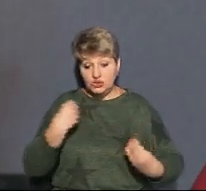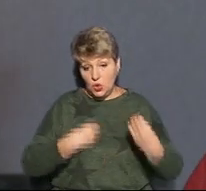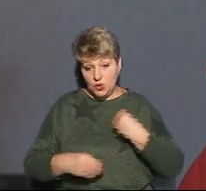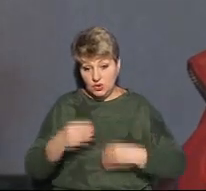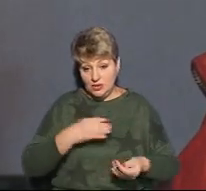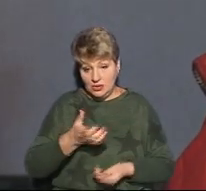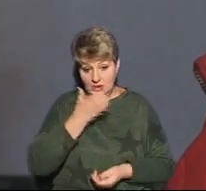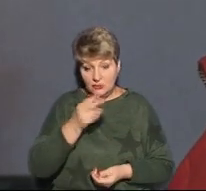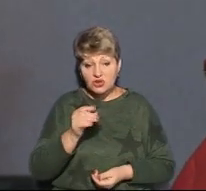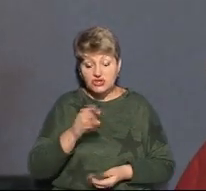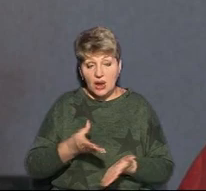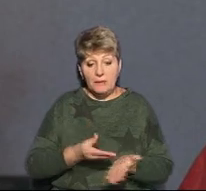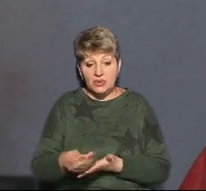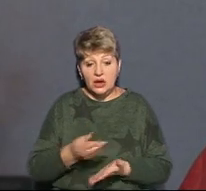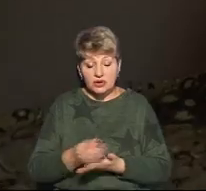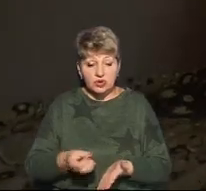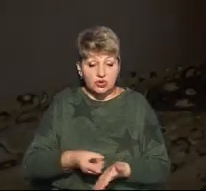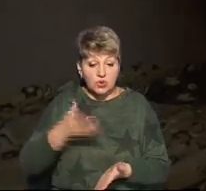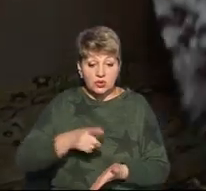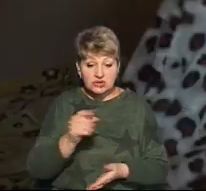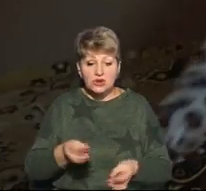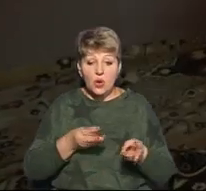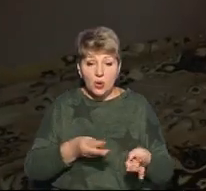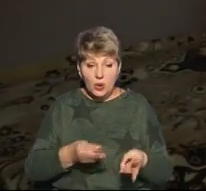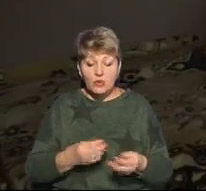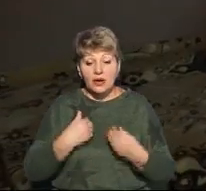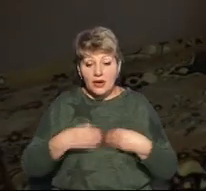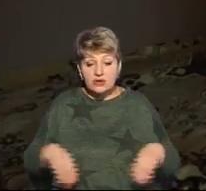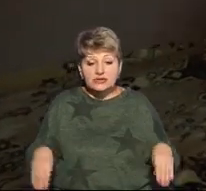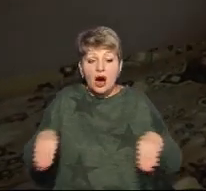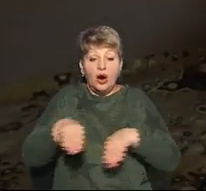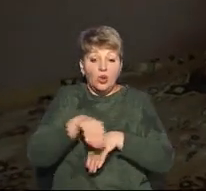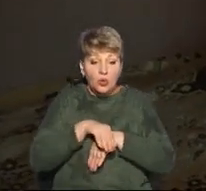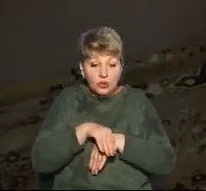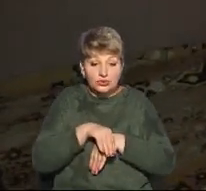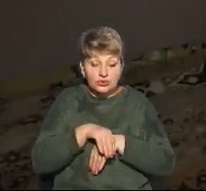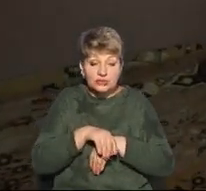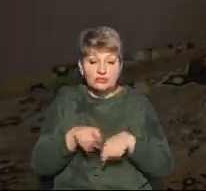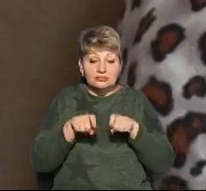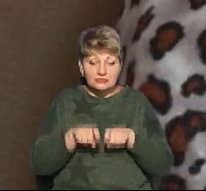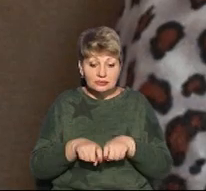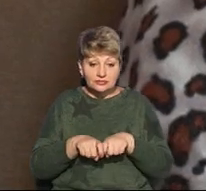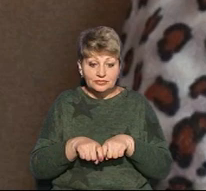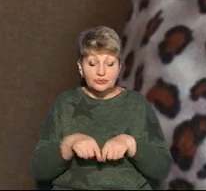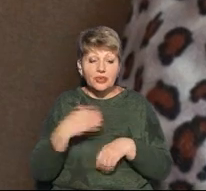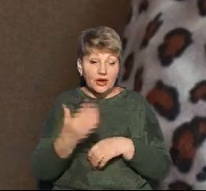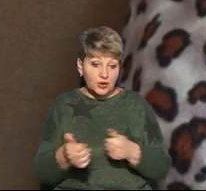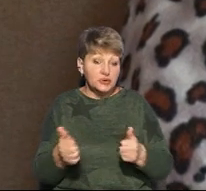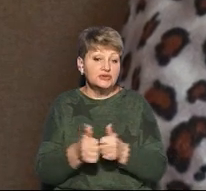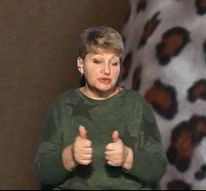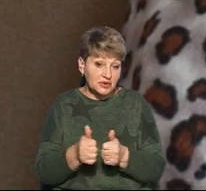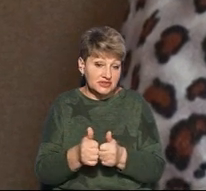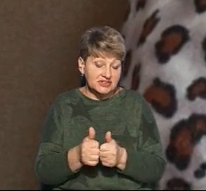одягатися будемо, чим платити так дорого за опалення. От закутаюсь, ноги сюди і так усижу. Її сусідка